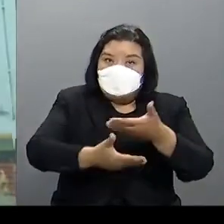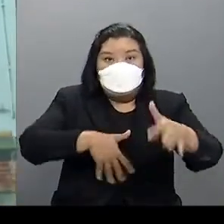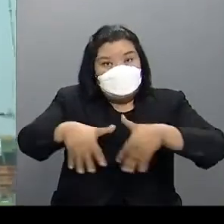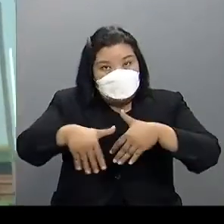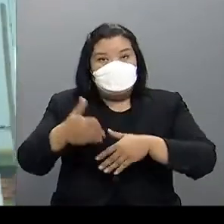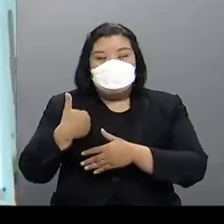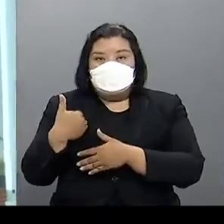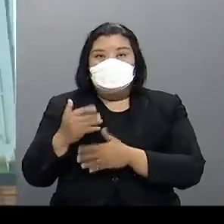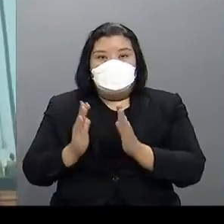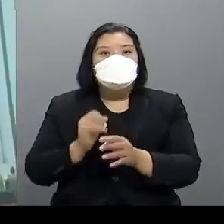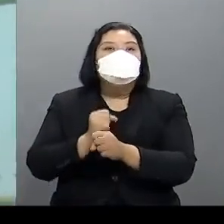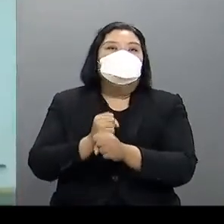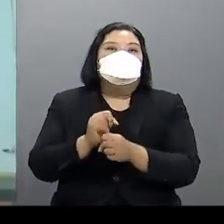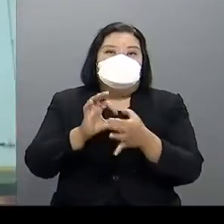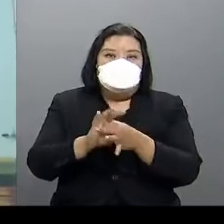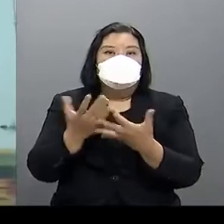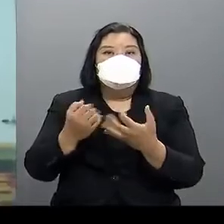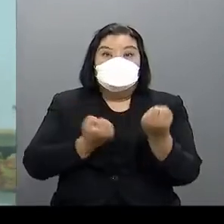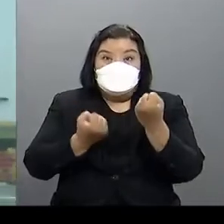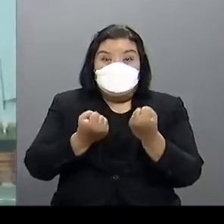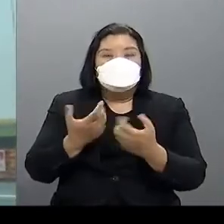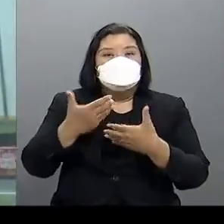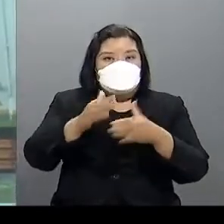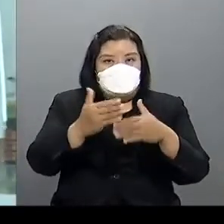คบริการขนส่งติดเชื้อโควิด-19 เพิ่มขึ้นครับ